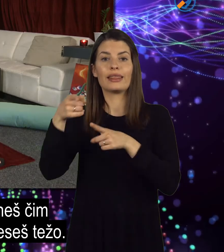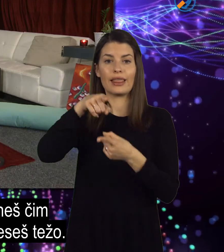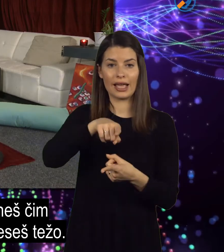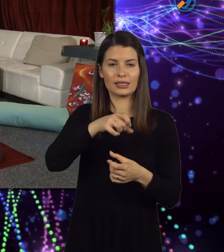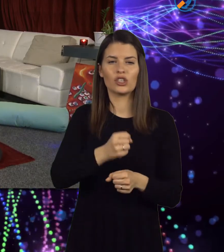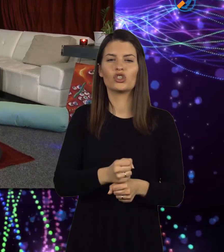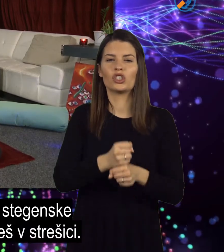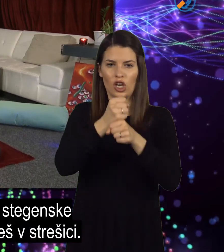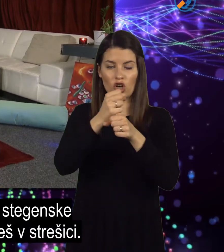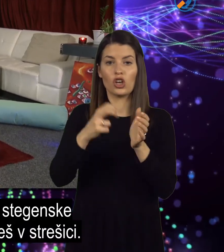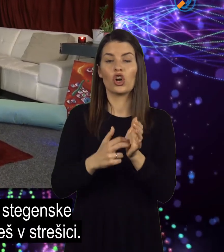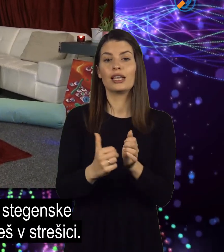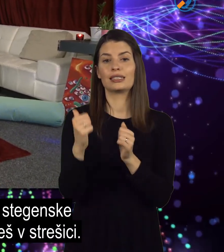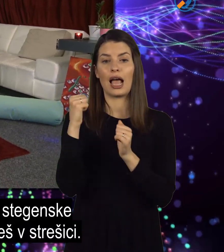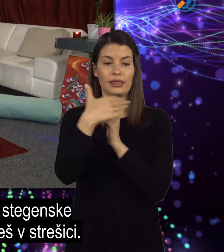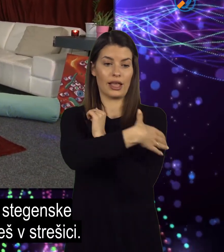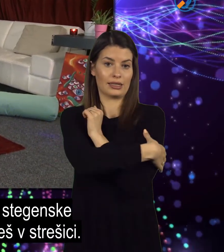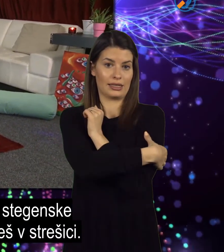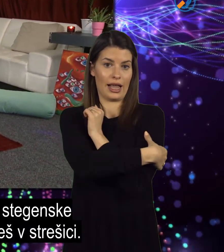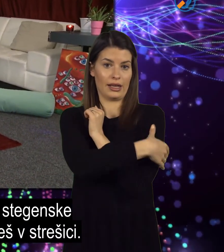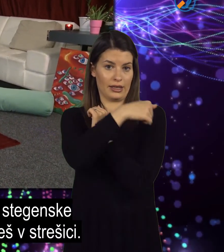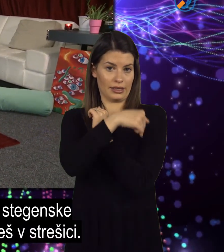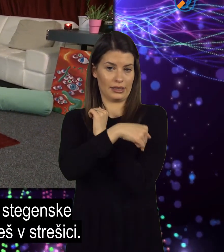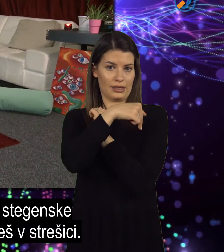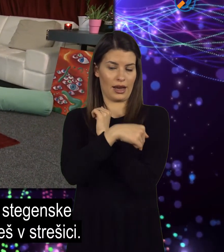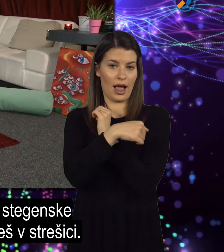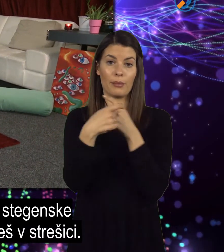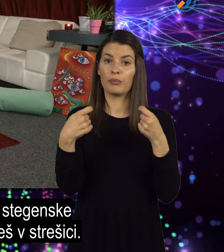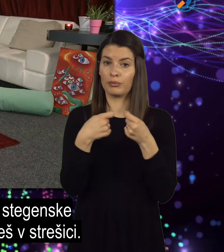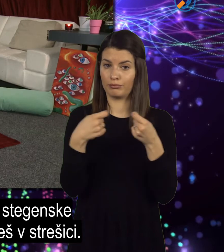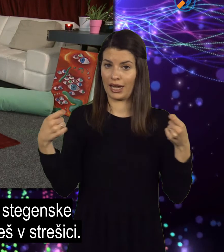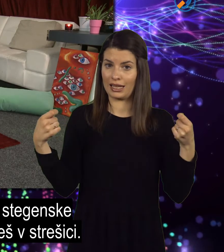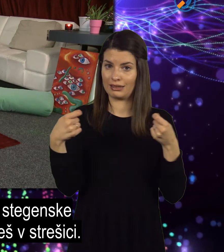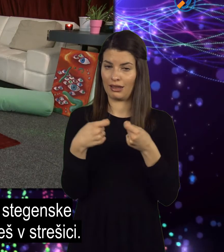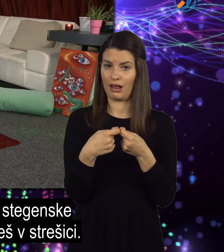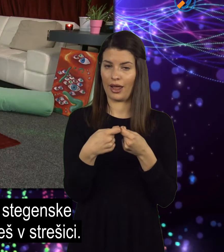Preneseš težo, raztezaš vse zadnje stegenske mišice.